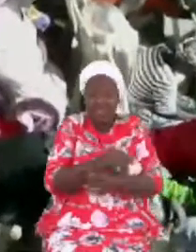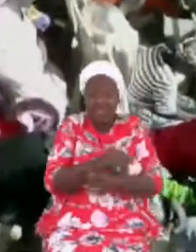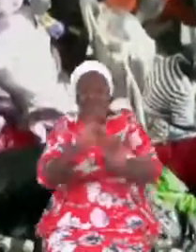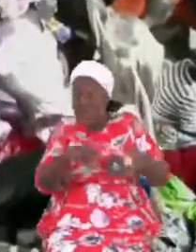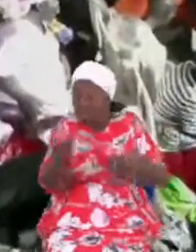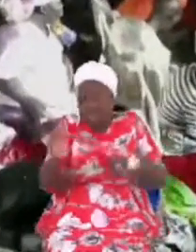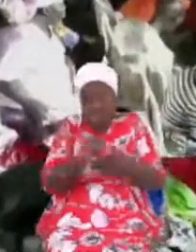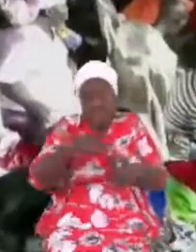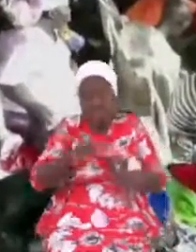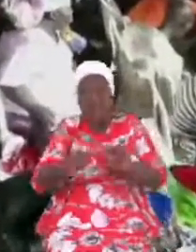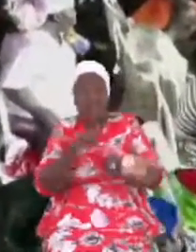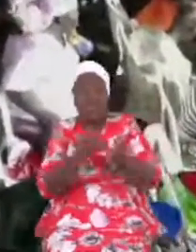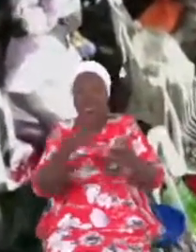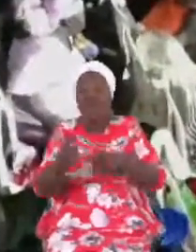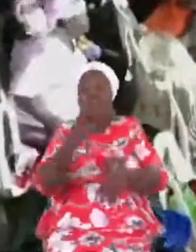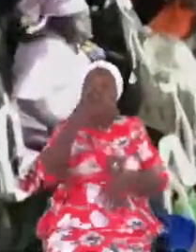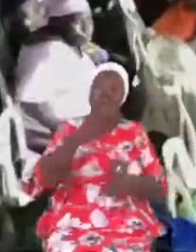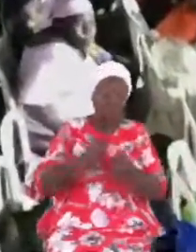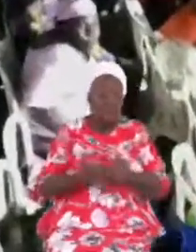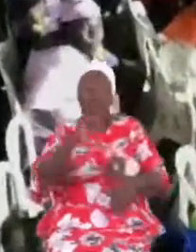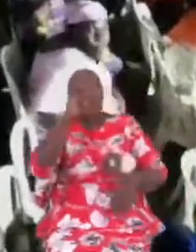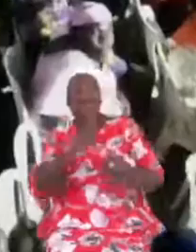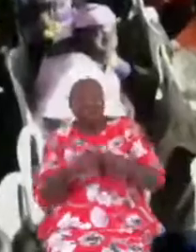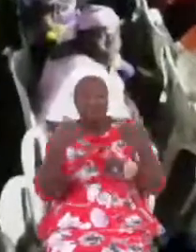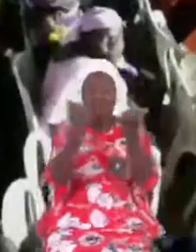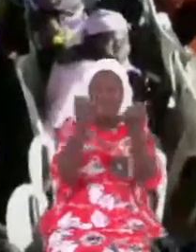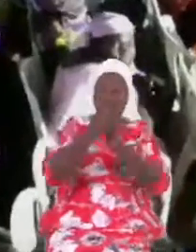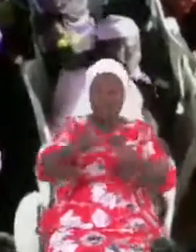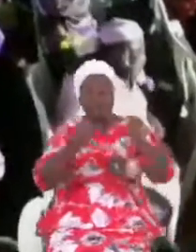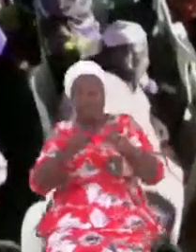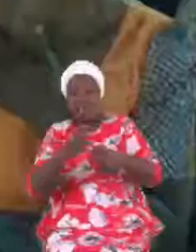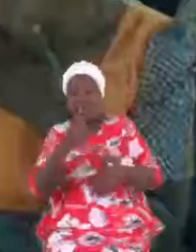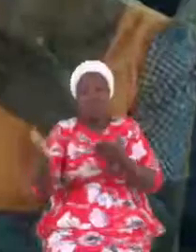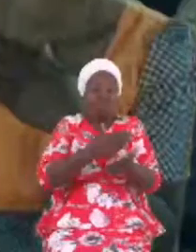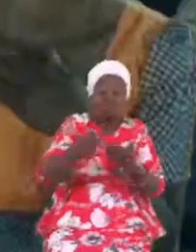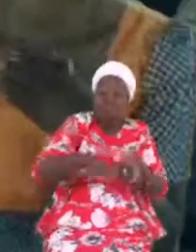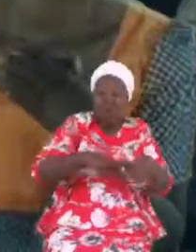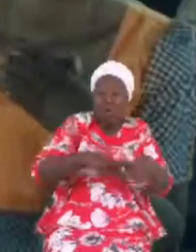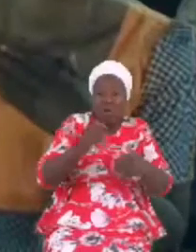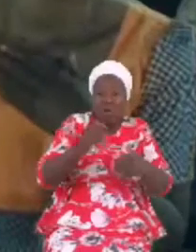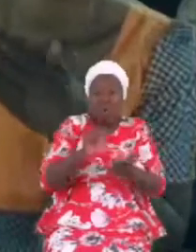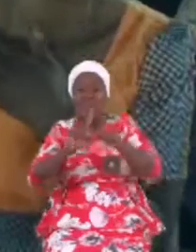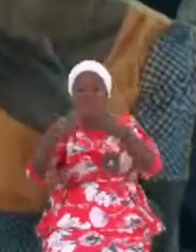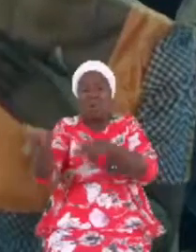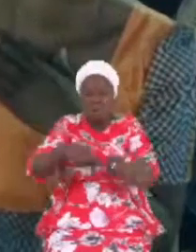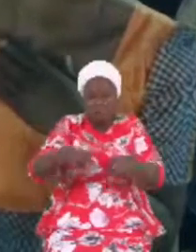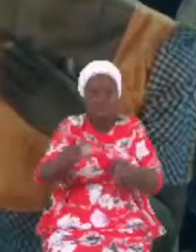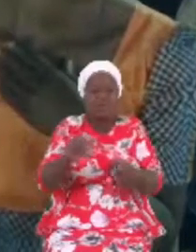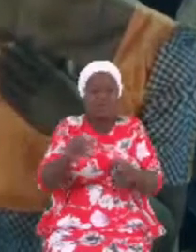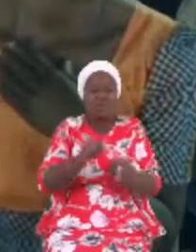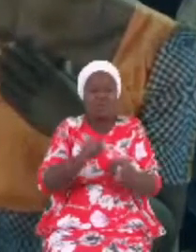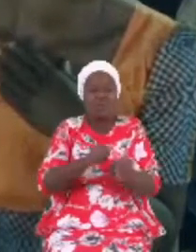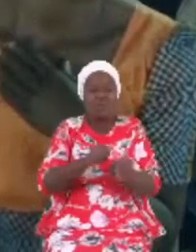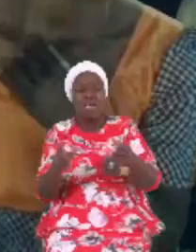ils fument avec liberté, ils se battent avec liberté, ils pêchent avec liberté, ils vont aux soirées de nuit avec